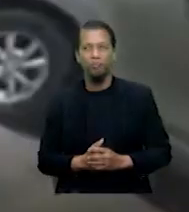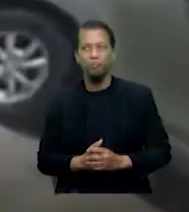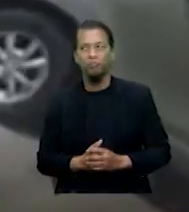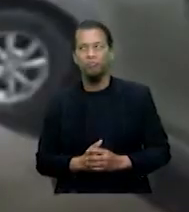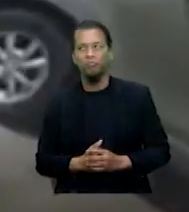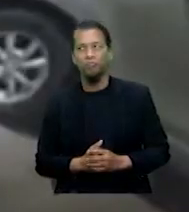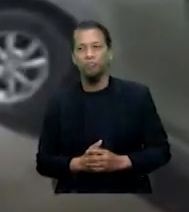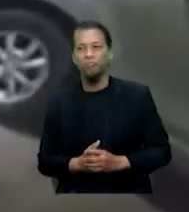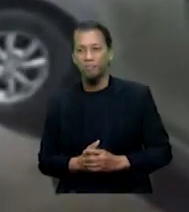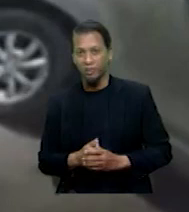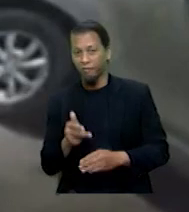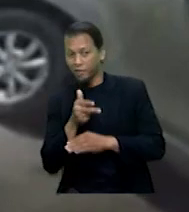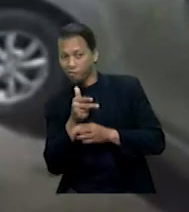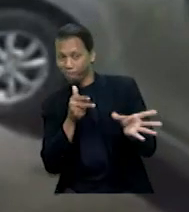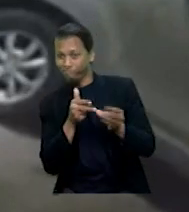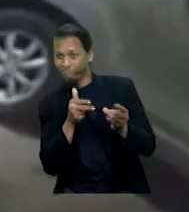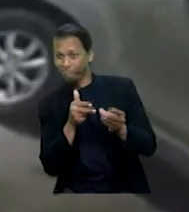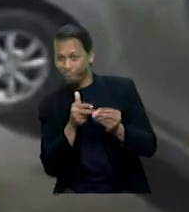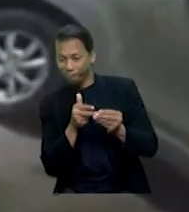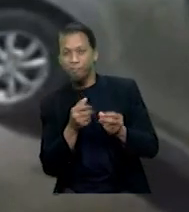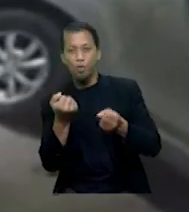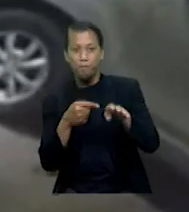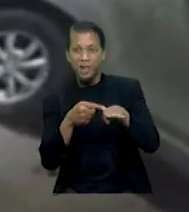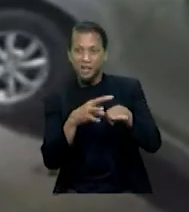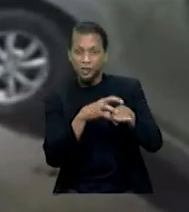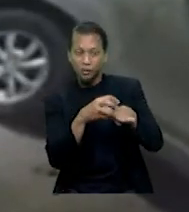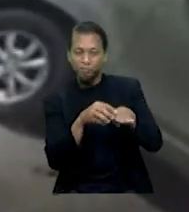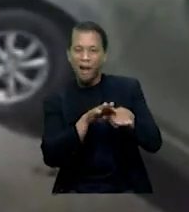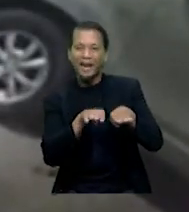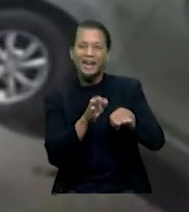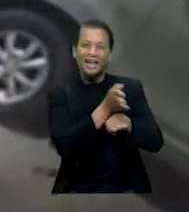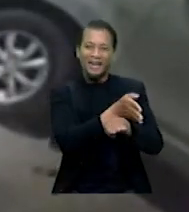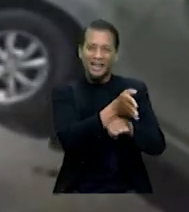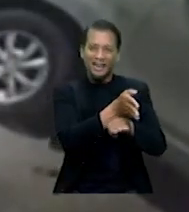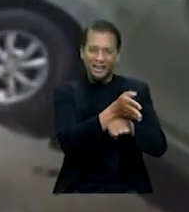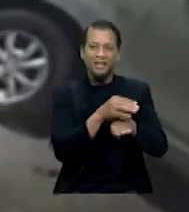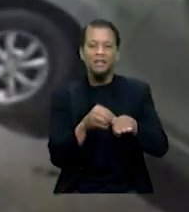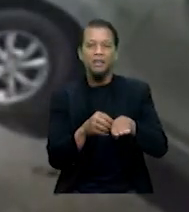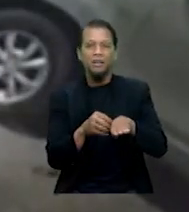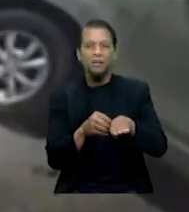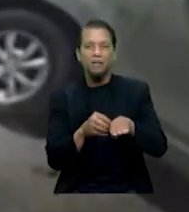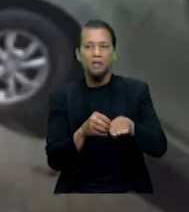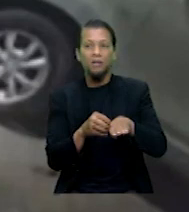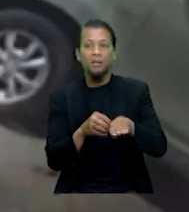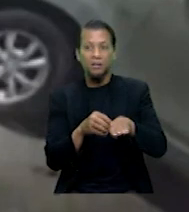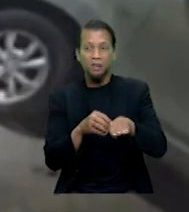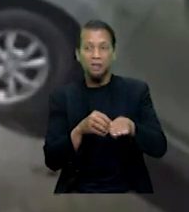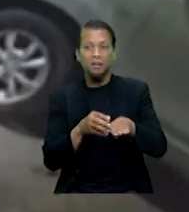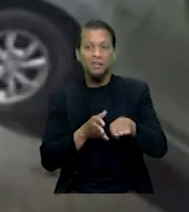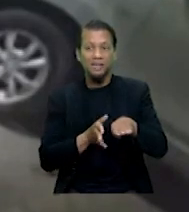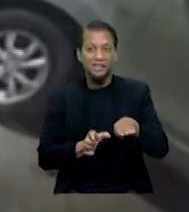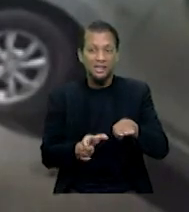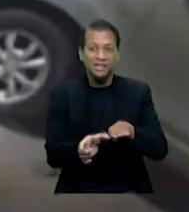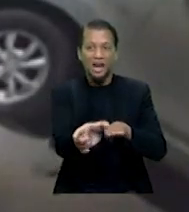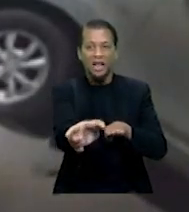Kamera CCTV ini merekam aksi pencurian mobil terparkir di pinggir jalan Malioboro, Kalideres, Jakarta Barat. Dua orang pelaku beraksi hanya dalam